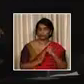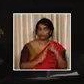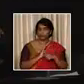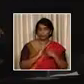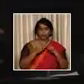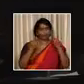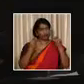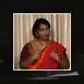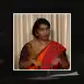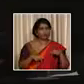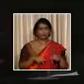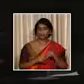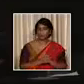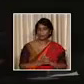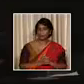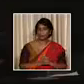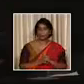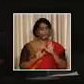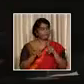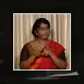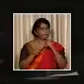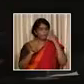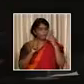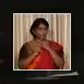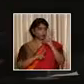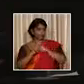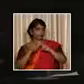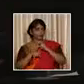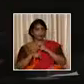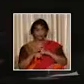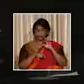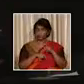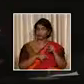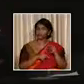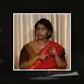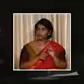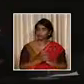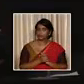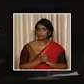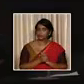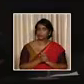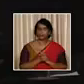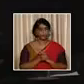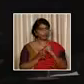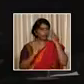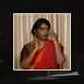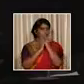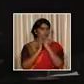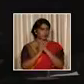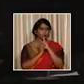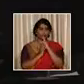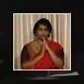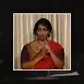தொடர்புகள் தொடர்பான இன்றைய தலையங்கம் இருந்தாலும் சில விடயங்களையும் நான் இந்த இடத்திலே பதிவு செய்ய விரும்புகிறேன் உங்களுடைய அனுமதியோடு